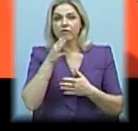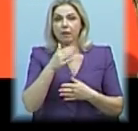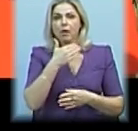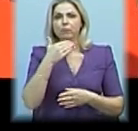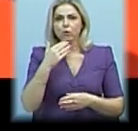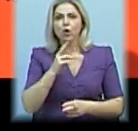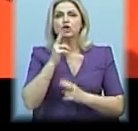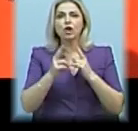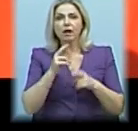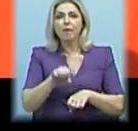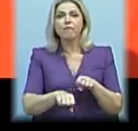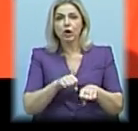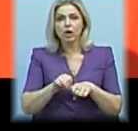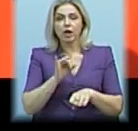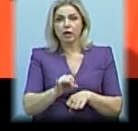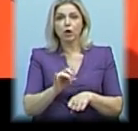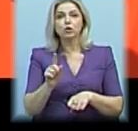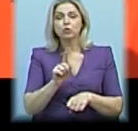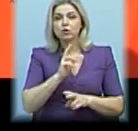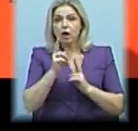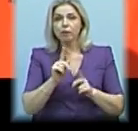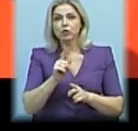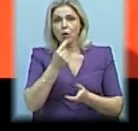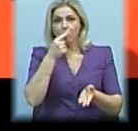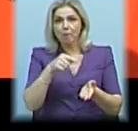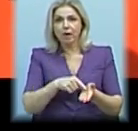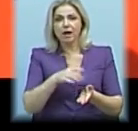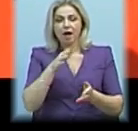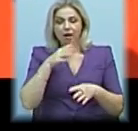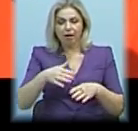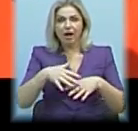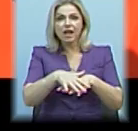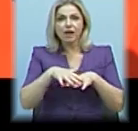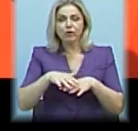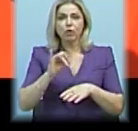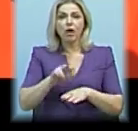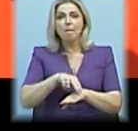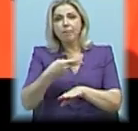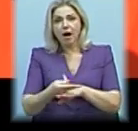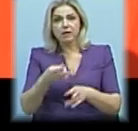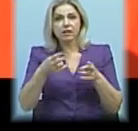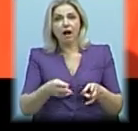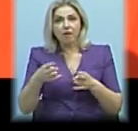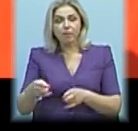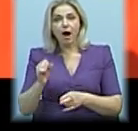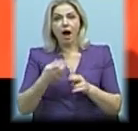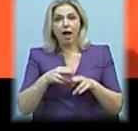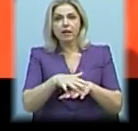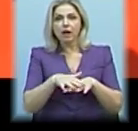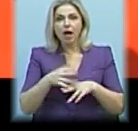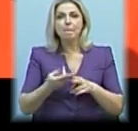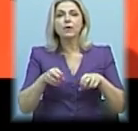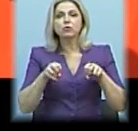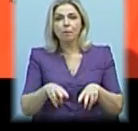багато звертаються велосипедистів і скаржаться, що потрапляють у лівньовки і падають, травмуються. А ці лівньовки більш безпечні, і